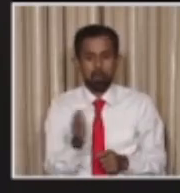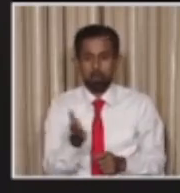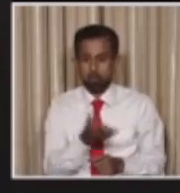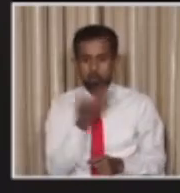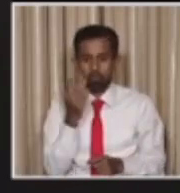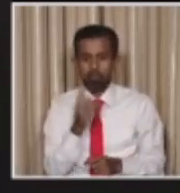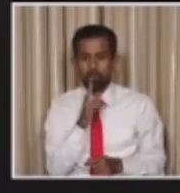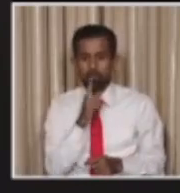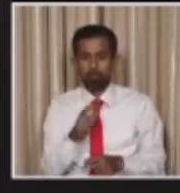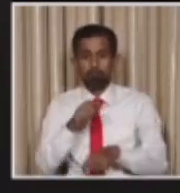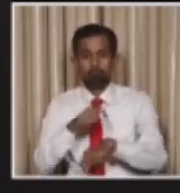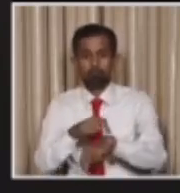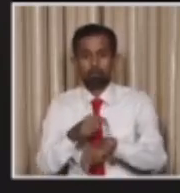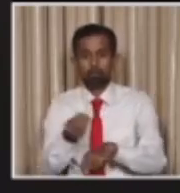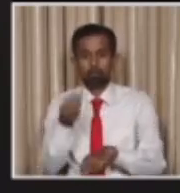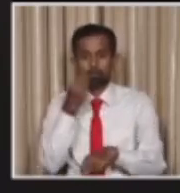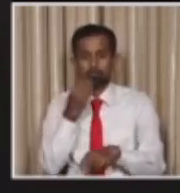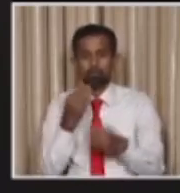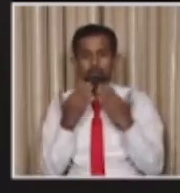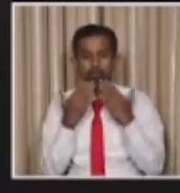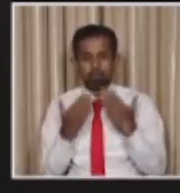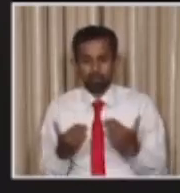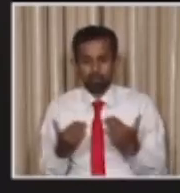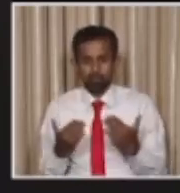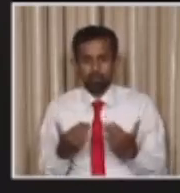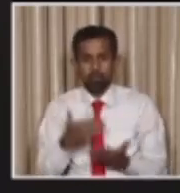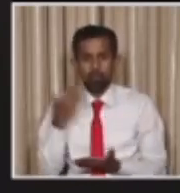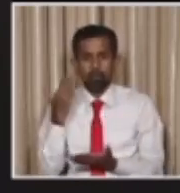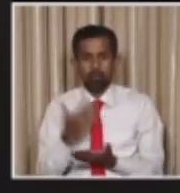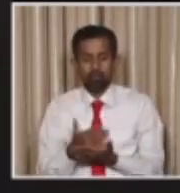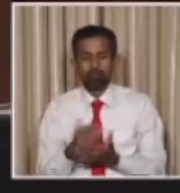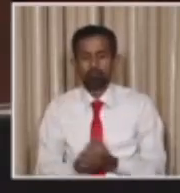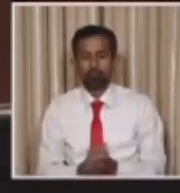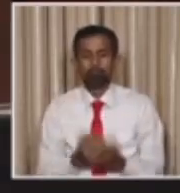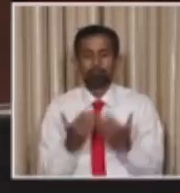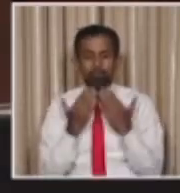වෙනවා කියලා මතක් කරමින් වෙලාව ලබා දීම පිළිබඳව ඔබට ස්තුතිවන්ත වෙමින් මම වචන ස්වල්පය අවසන් කරනවා. ස්තුතියි.